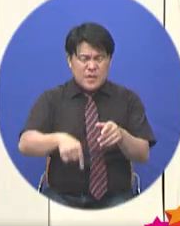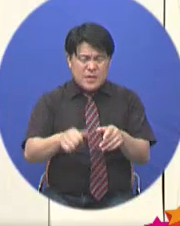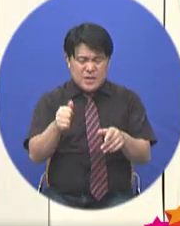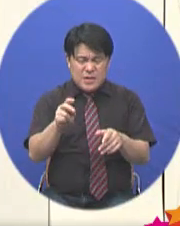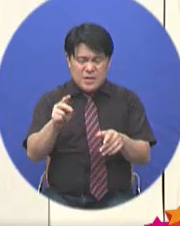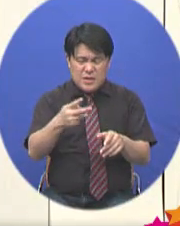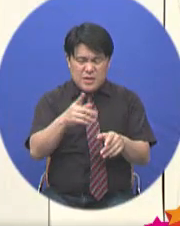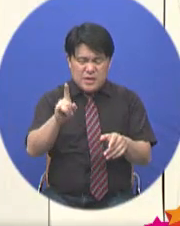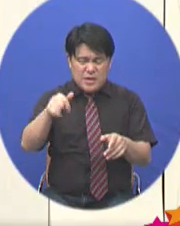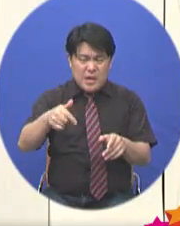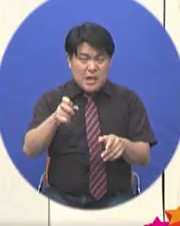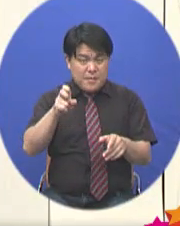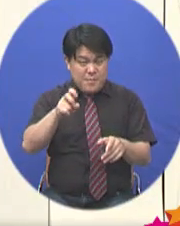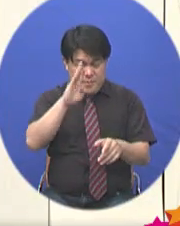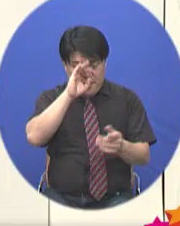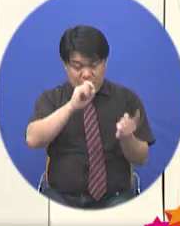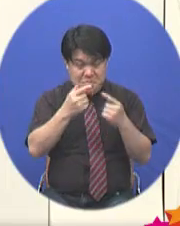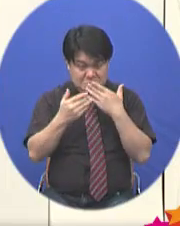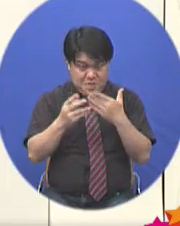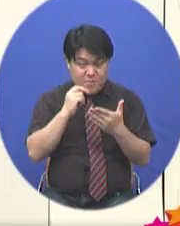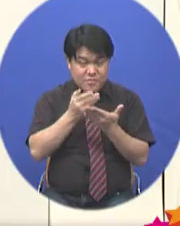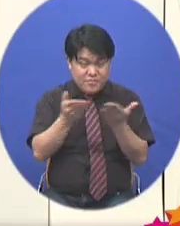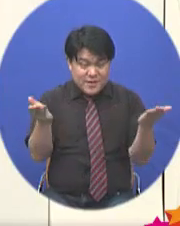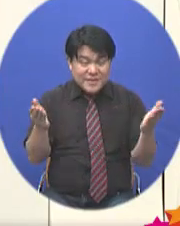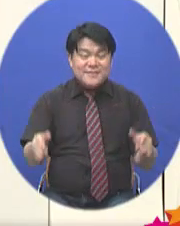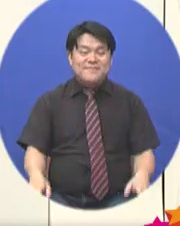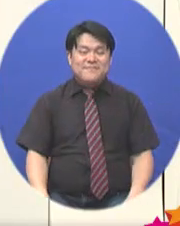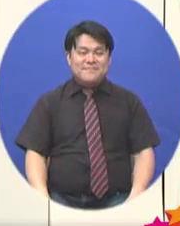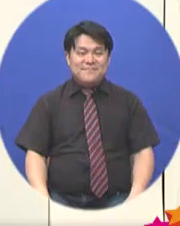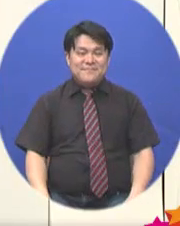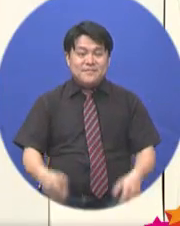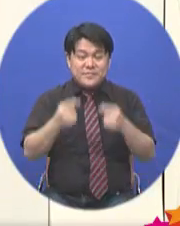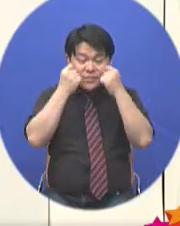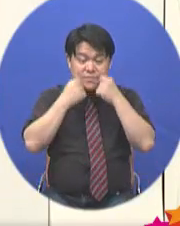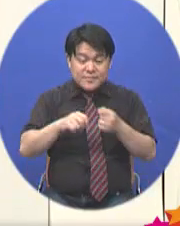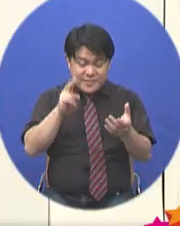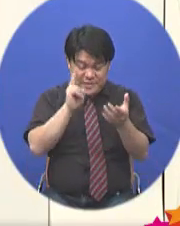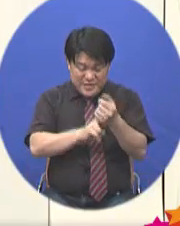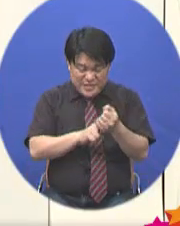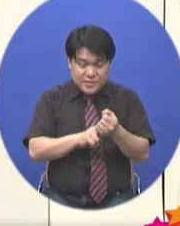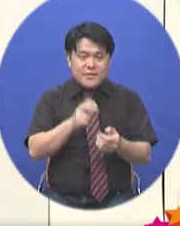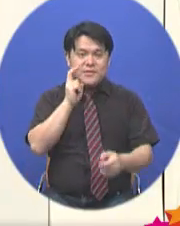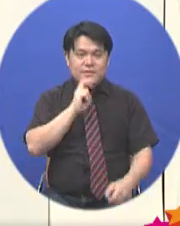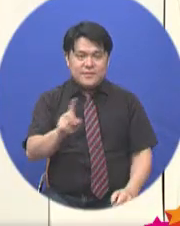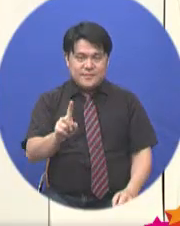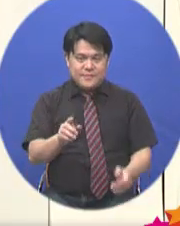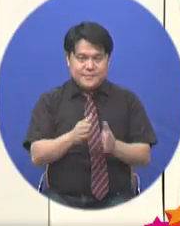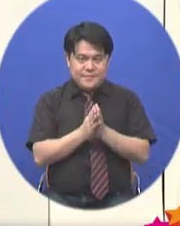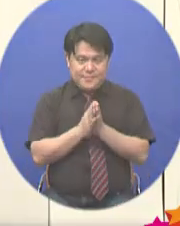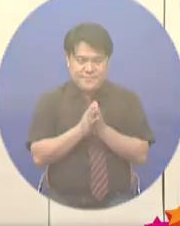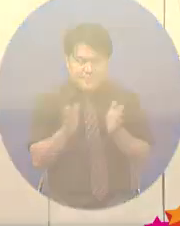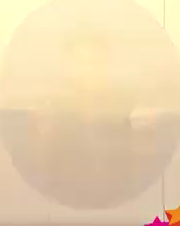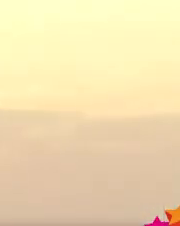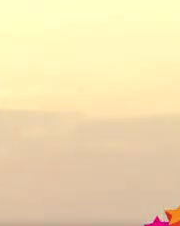걱정 맞습니다. 마시고요. 오늘 음악 드릴 테니까 잘 불러주세요. 눈물을 감추고